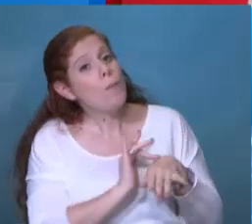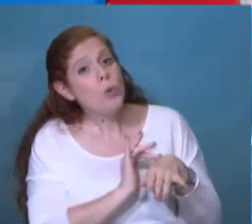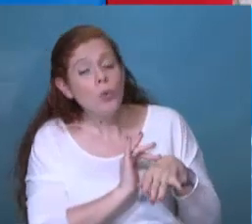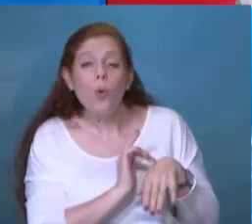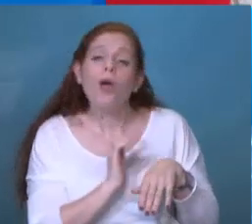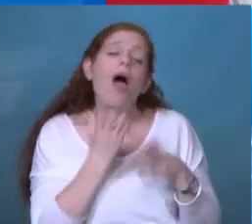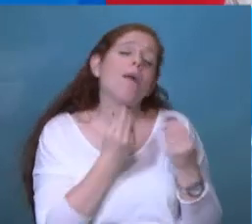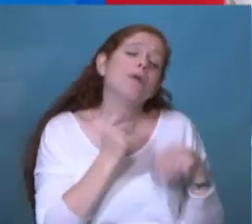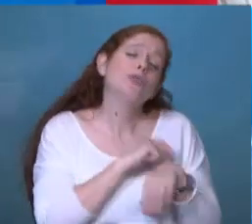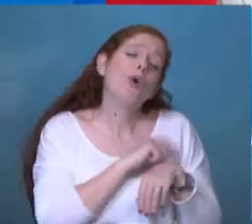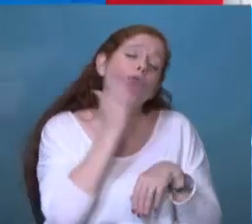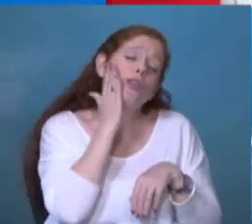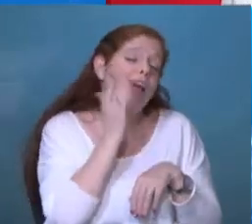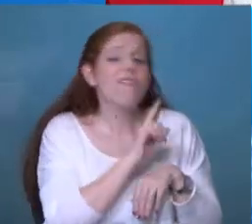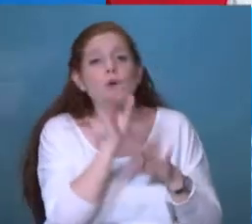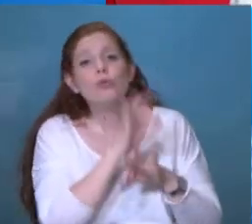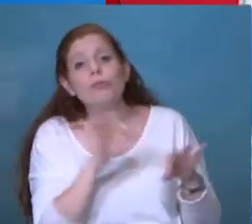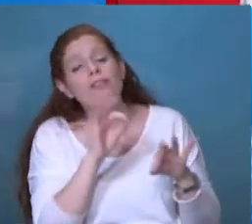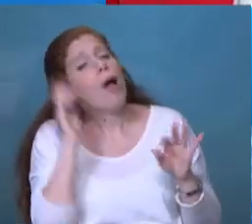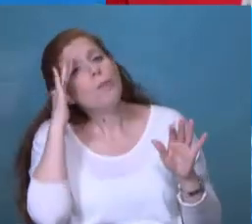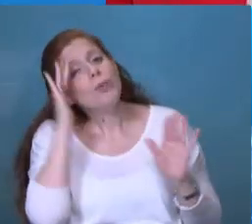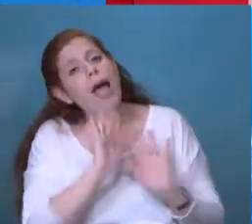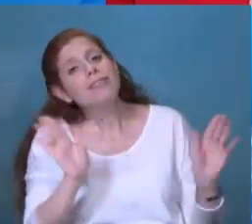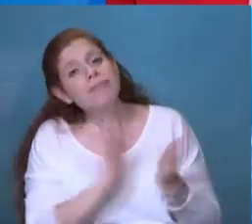מצטברות, ואין לו שום דבר להיות מוטרד ממנו.